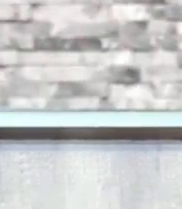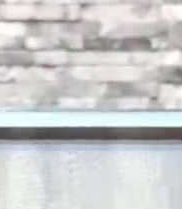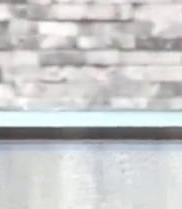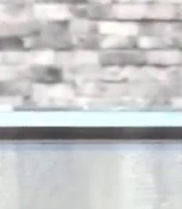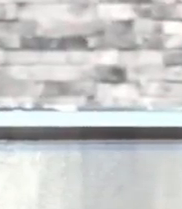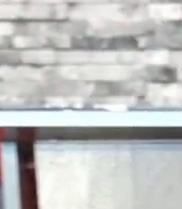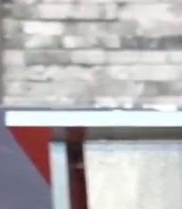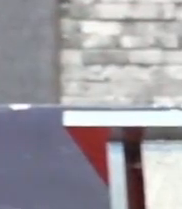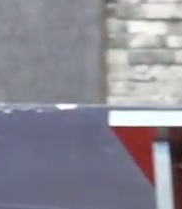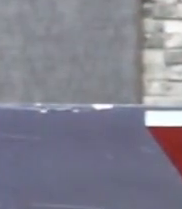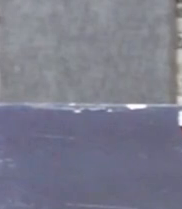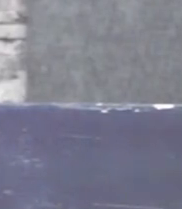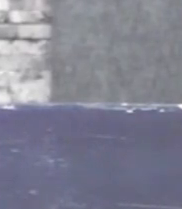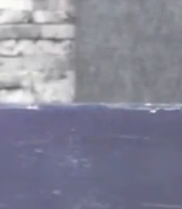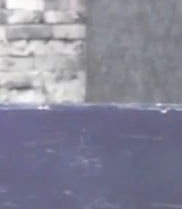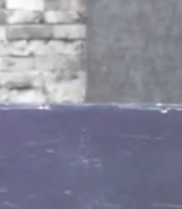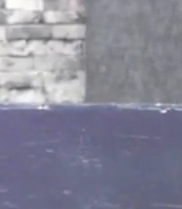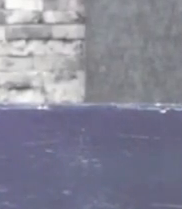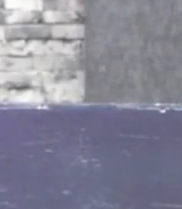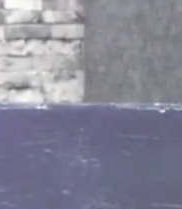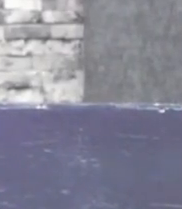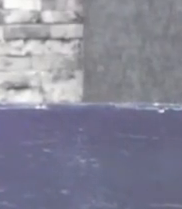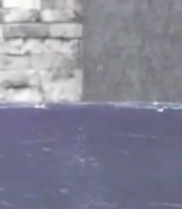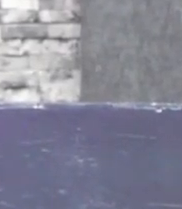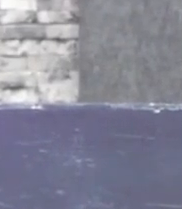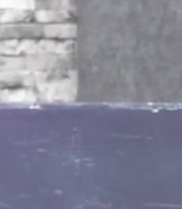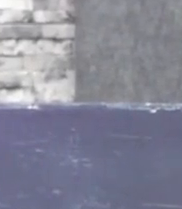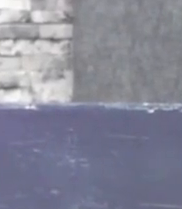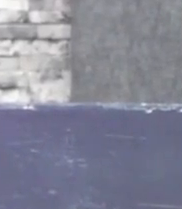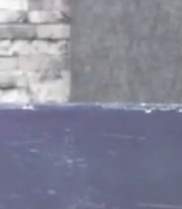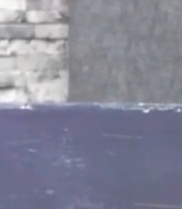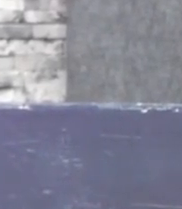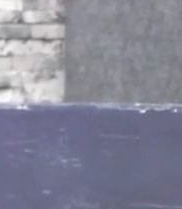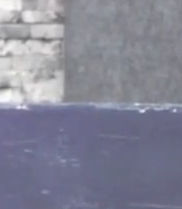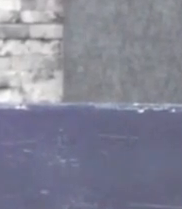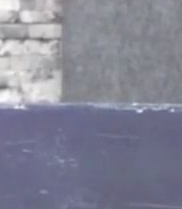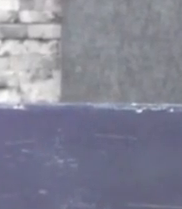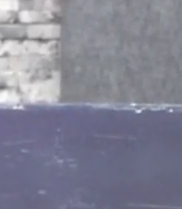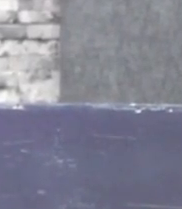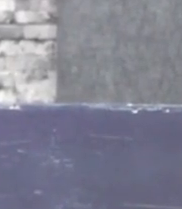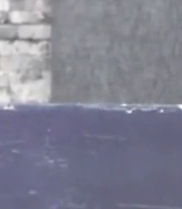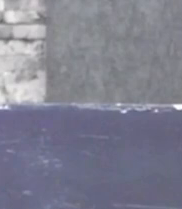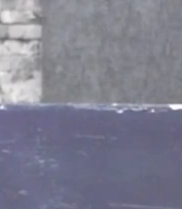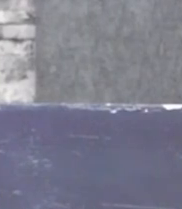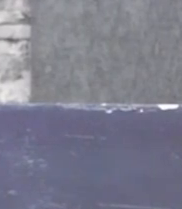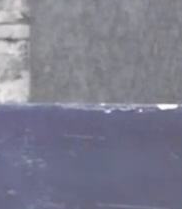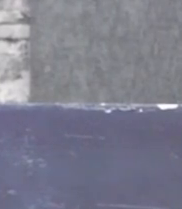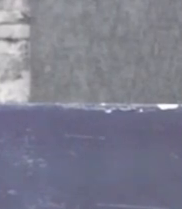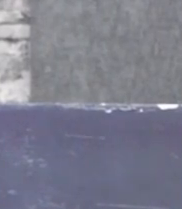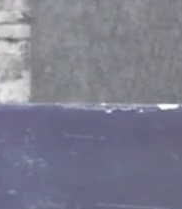means when you serve God. Hiyo inamaanisha ukimhudumia Mungu. You deserve prosperity. Unafaa